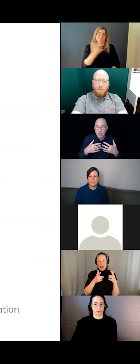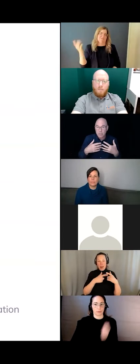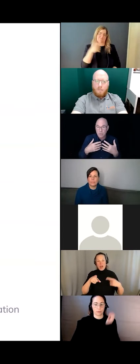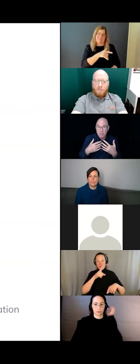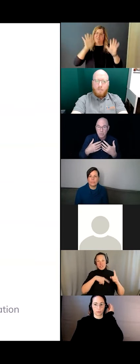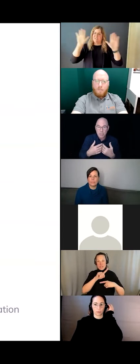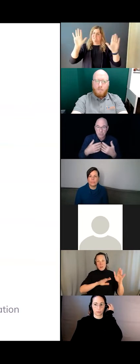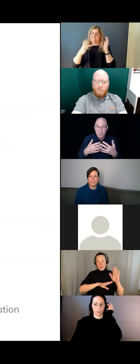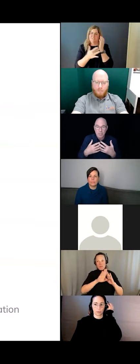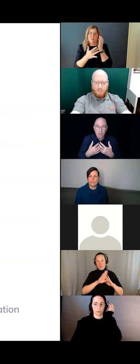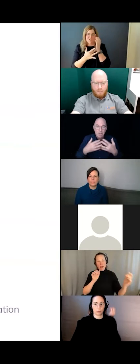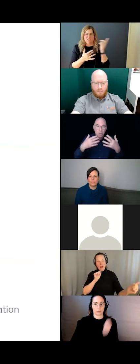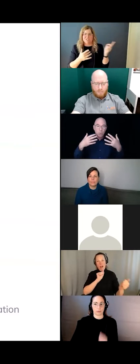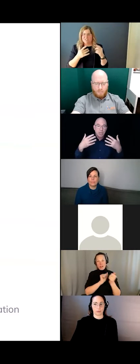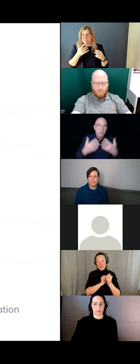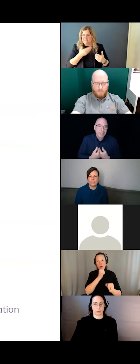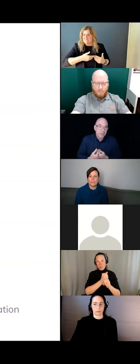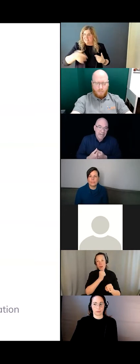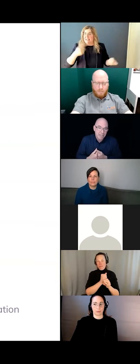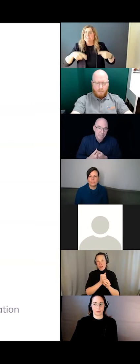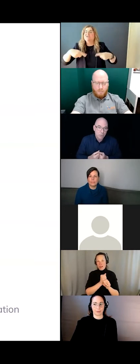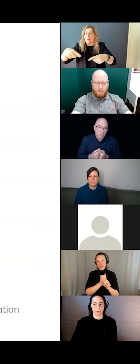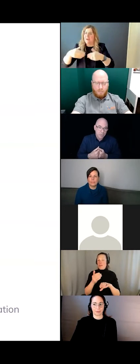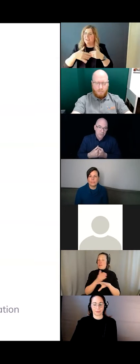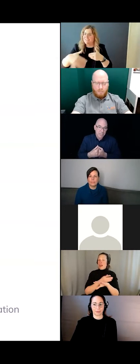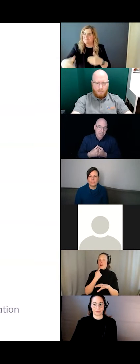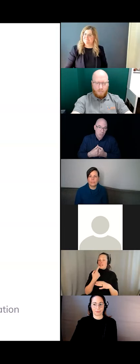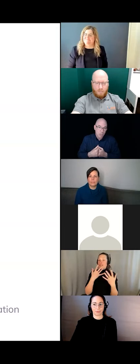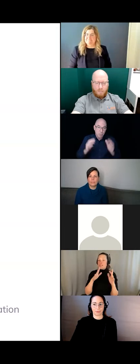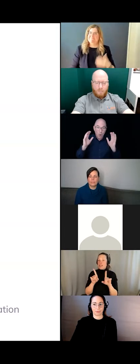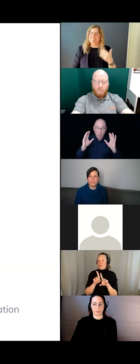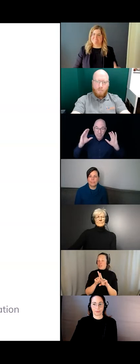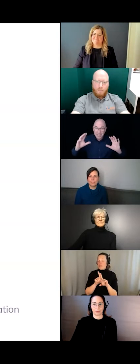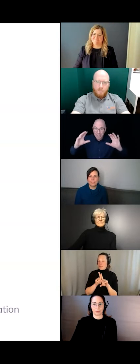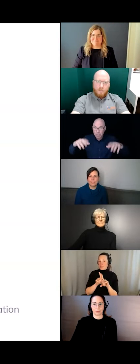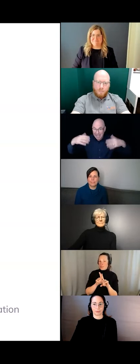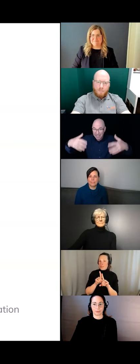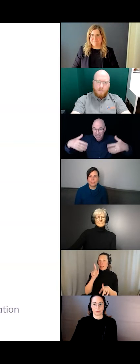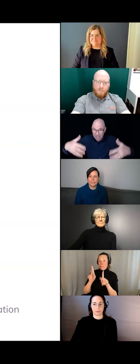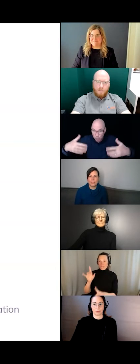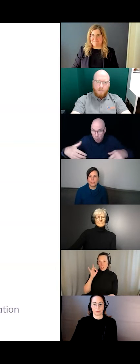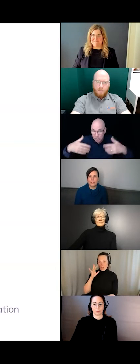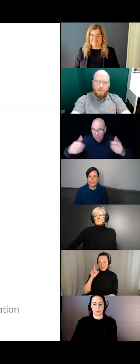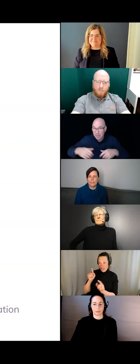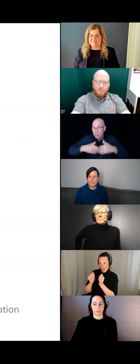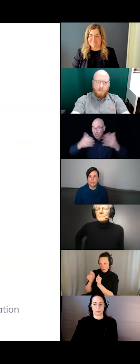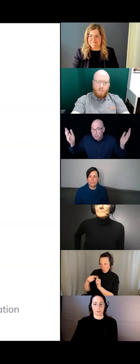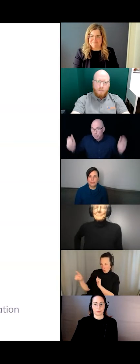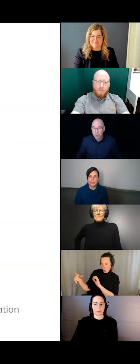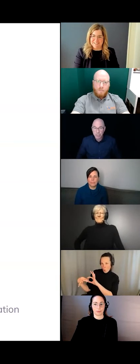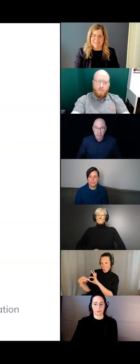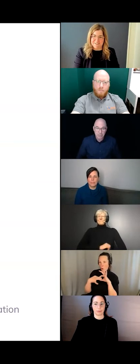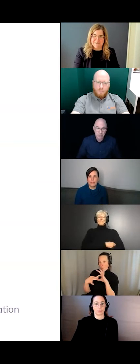supporter le développement du langage des signes. Et nous aussi, comme nous avons mentionné plus tôt, travailler avec les gens qui